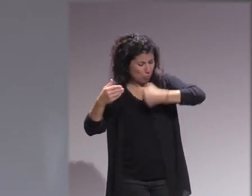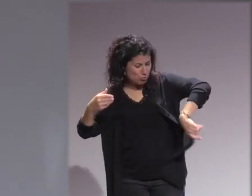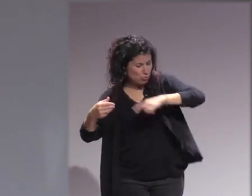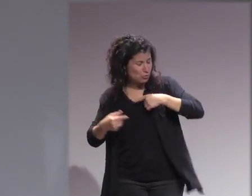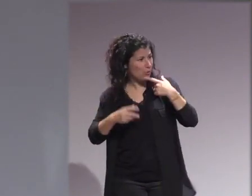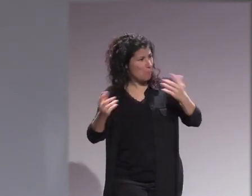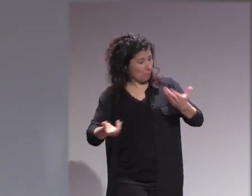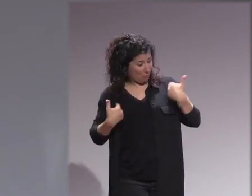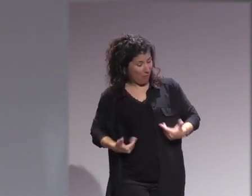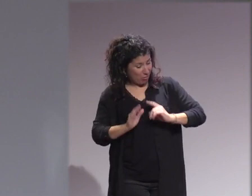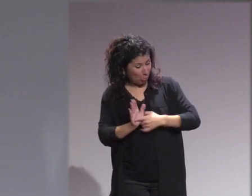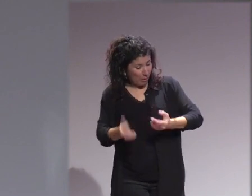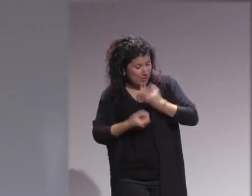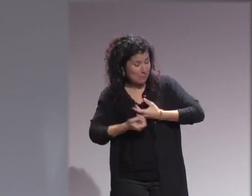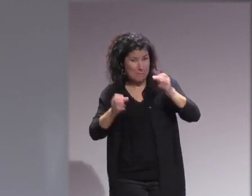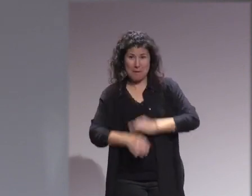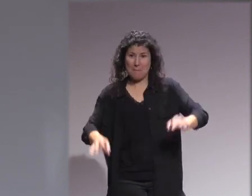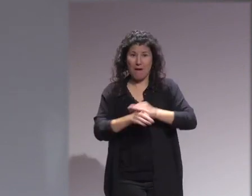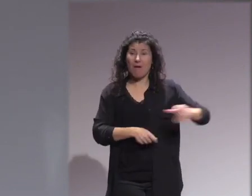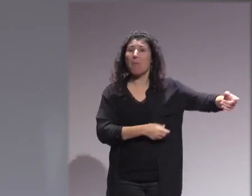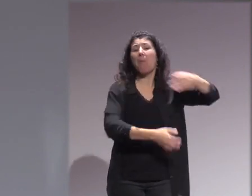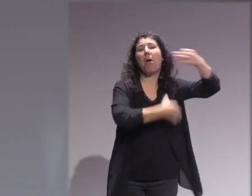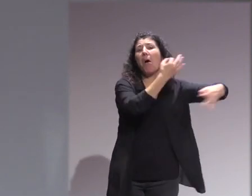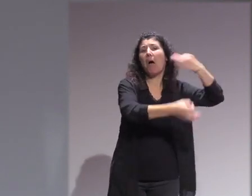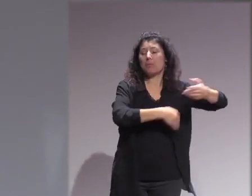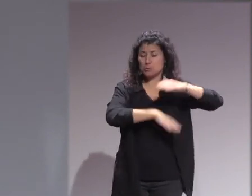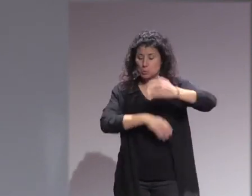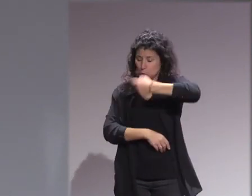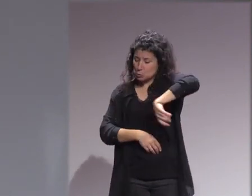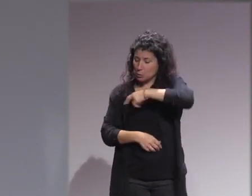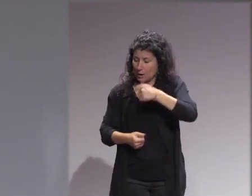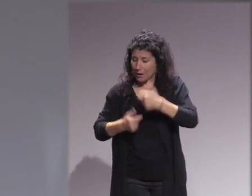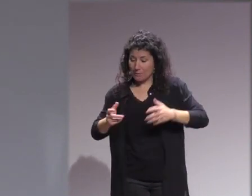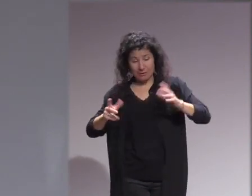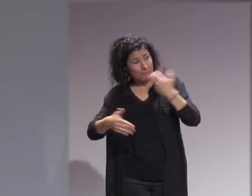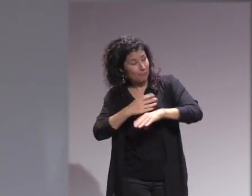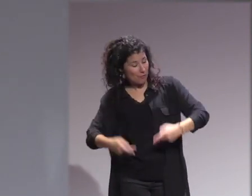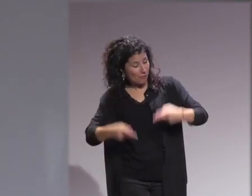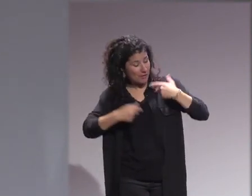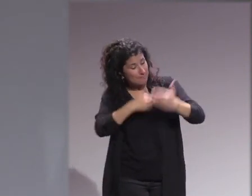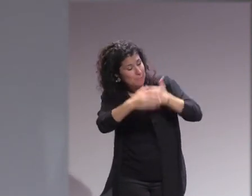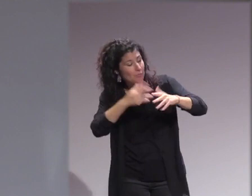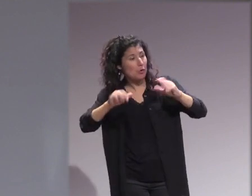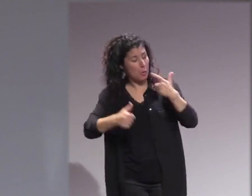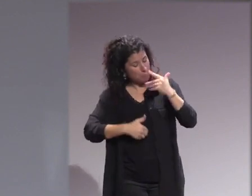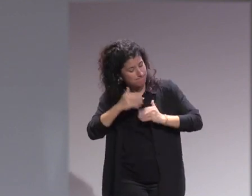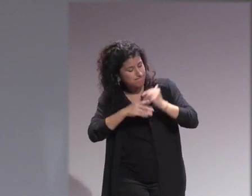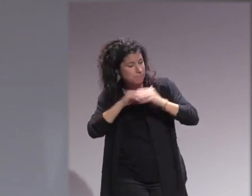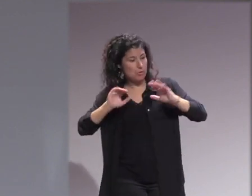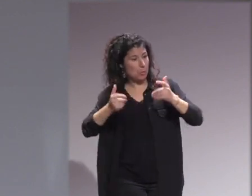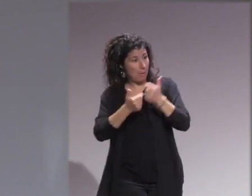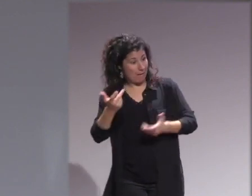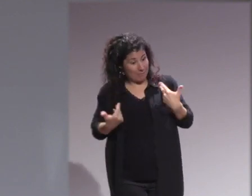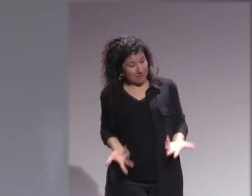parole, on ne nous donne pas les moyens d'exprimer ce dont on a vraiment besoin pour s'en sortir dans la vie, pour se construire, ça a des conséquences qui sont très